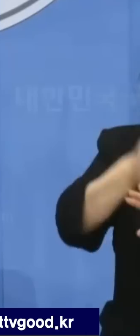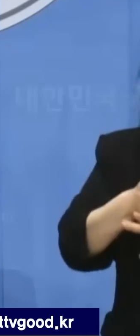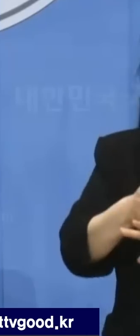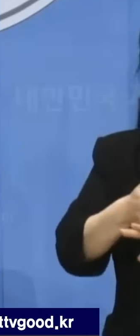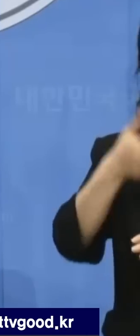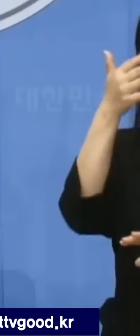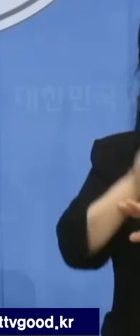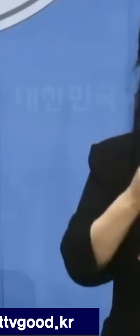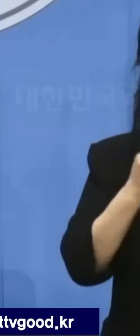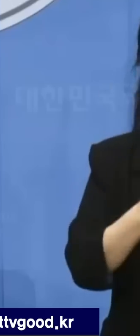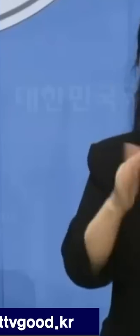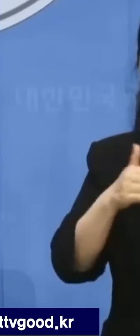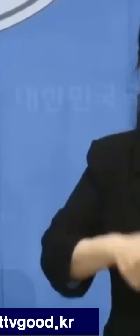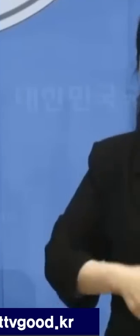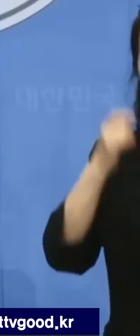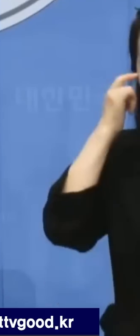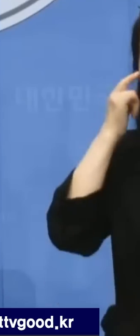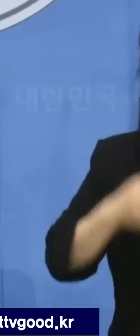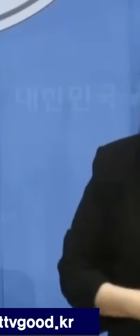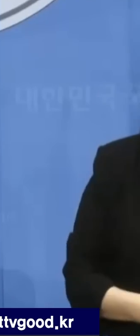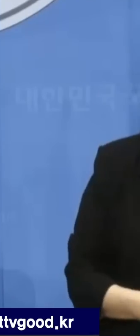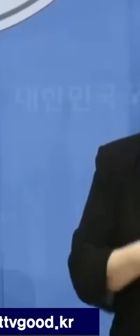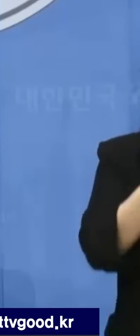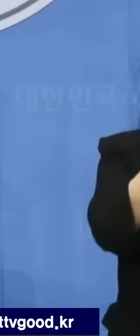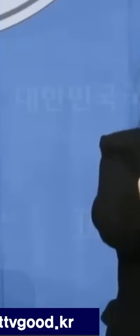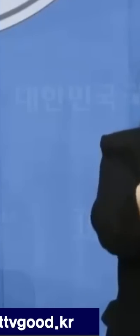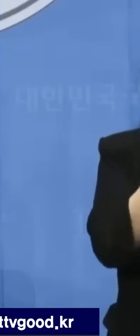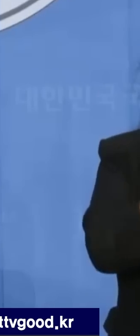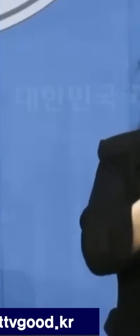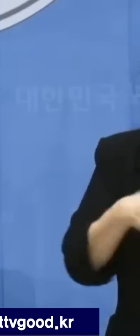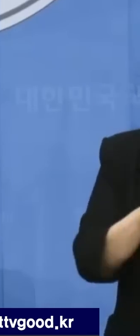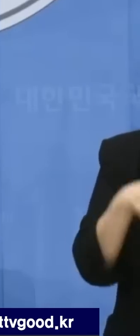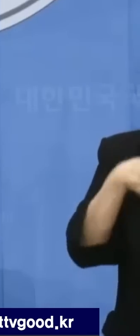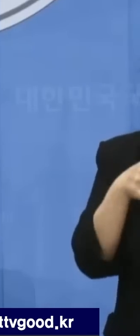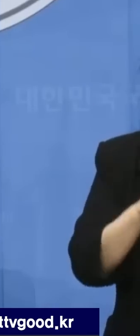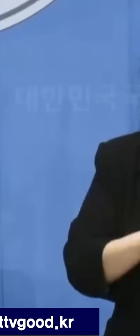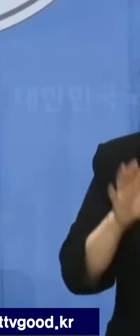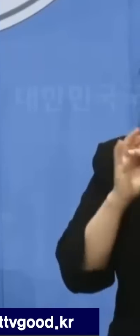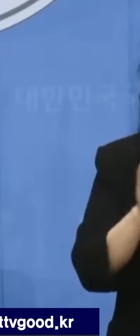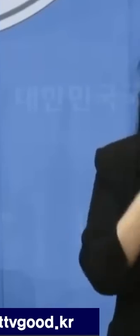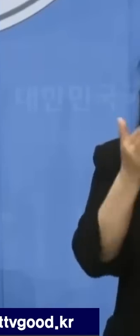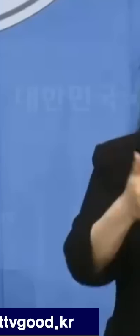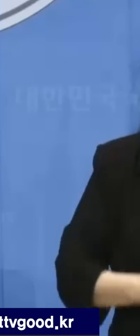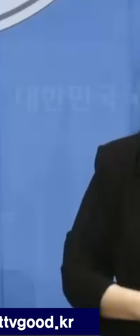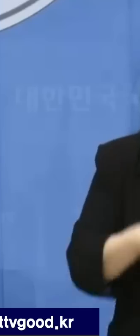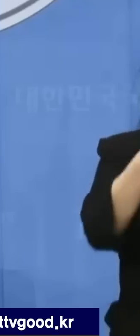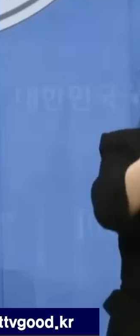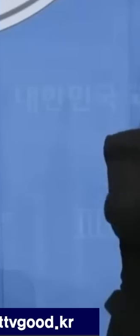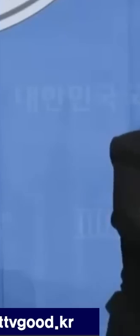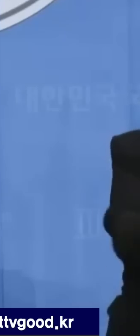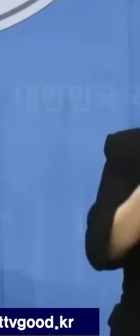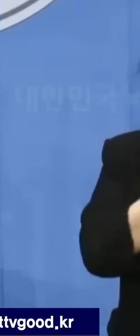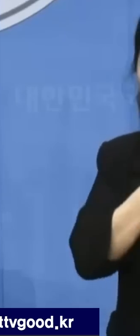없는 당을 만들겠습니다. 넷째, 당원 교육을 활성화하겠습니다. 당원과 장 지도부의 간극을 없애고